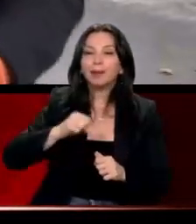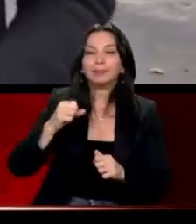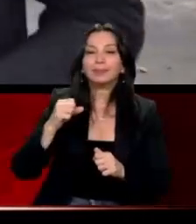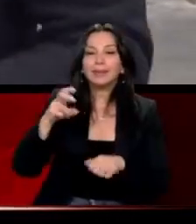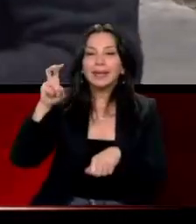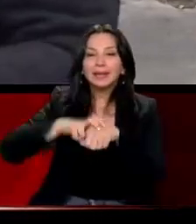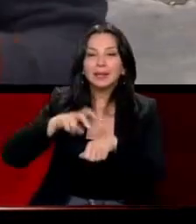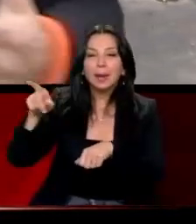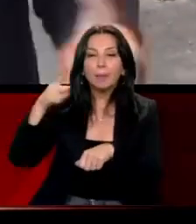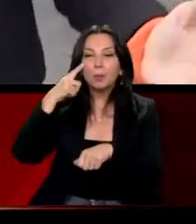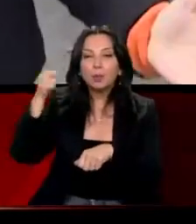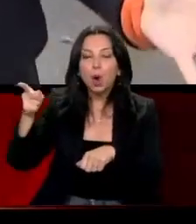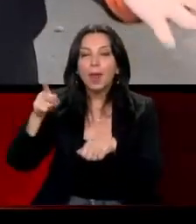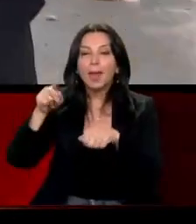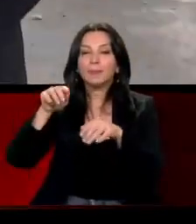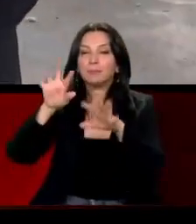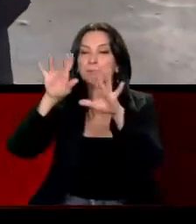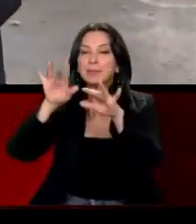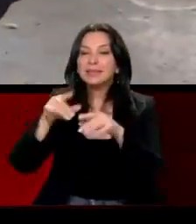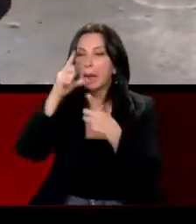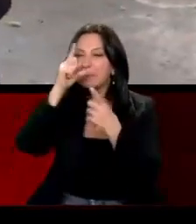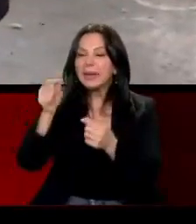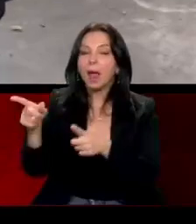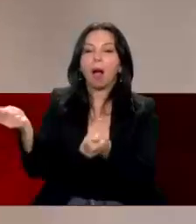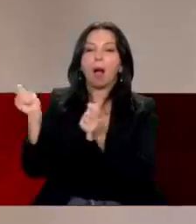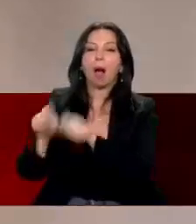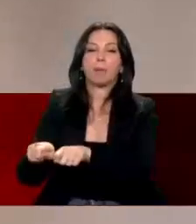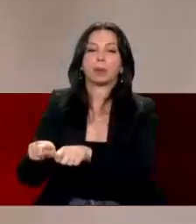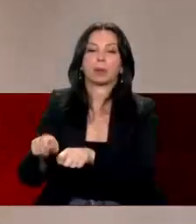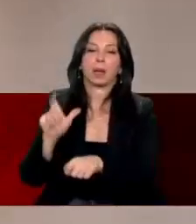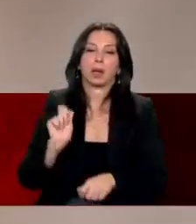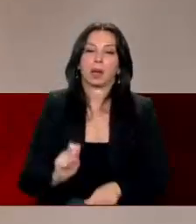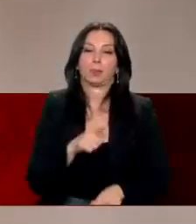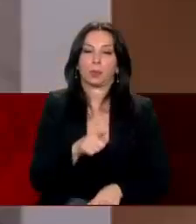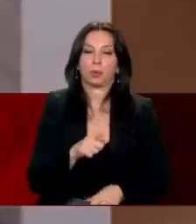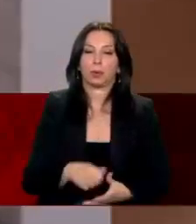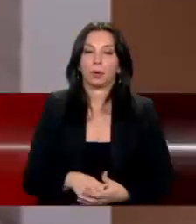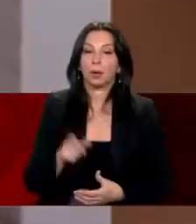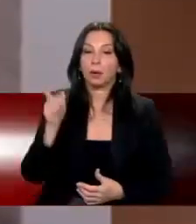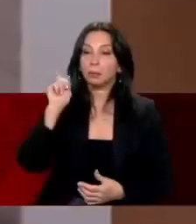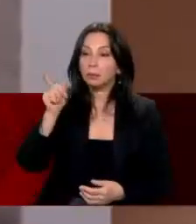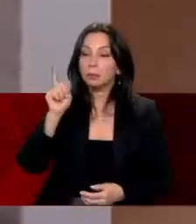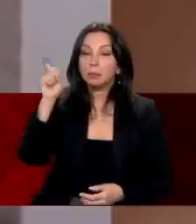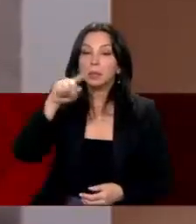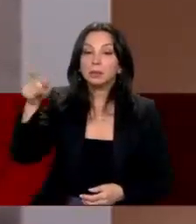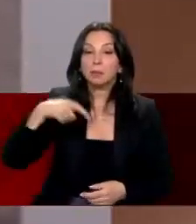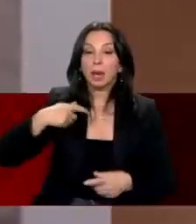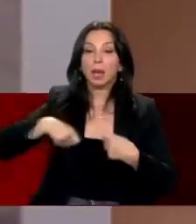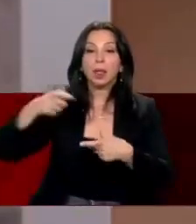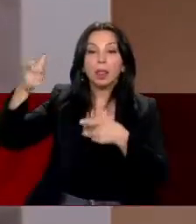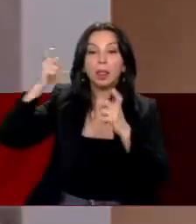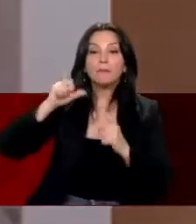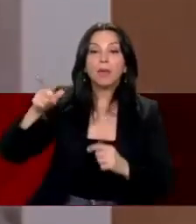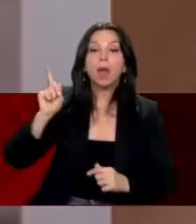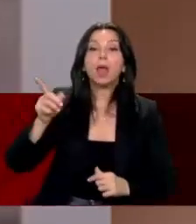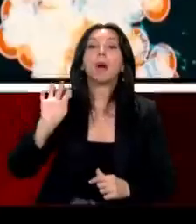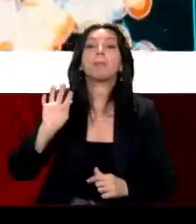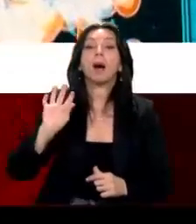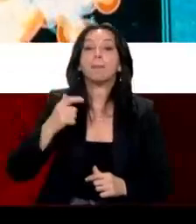medya fenomenleri tehditler savurmaya da devam ediyor. Bir daha bana iftira atmayacaksın. Bir tane daha hesapları var saçma sapan, onu